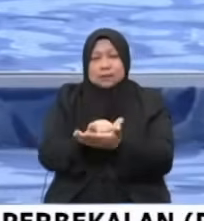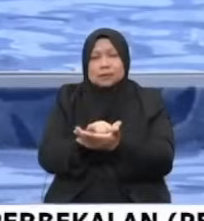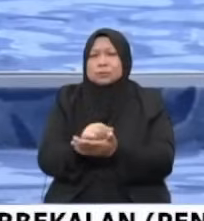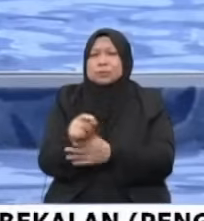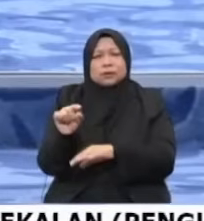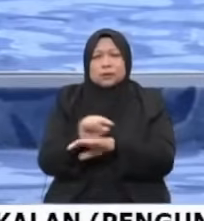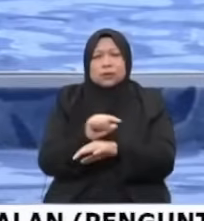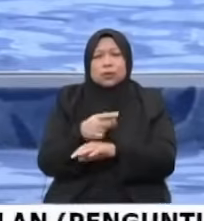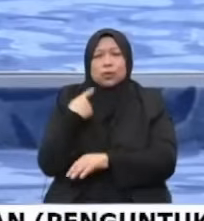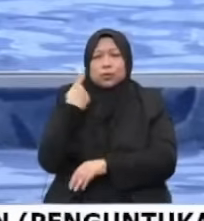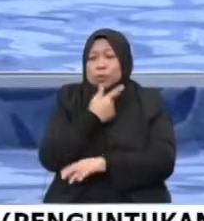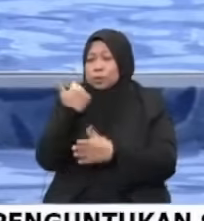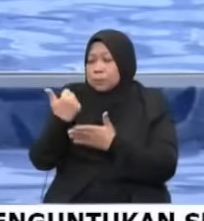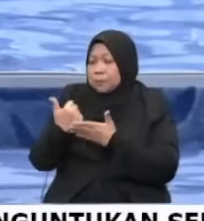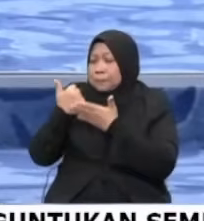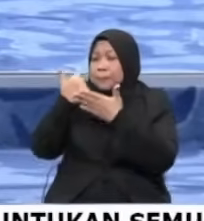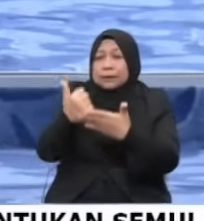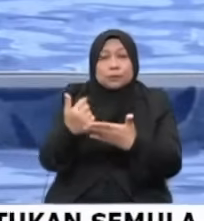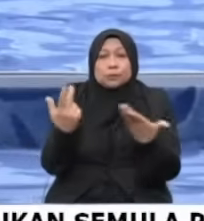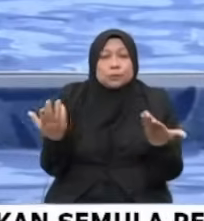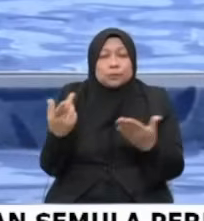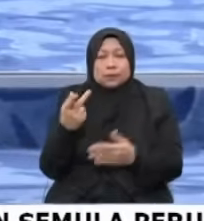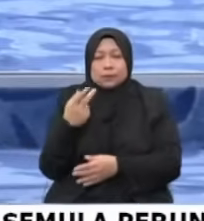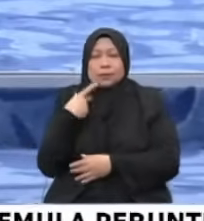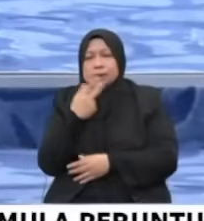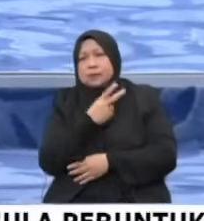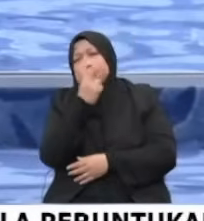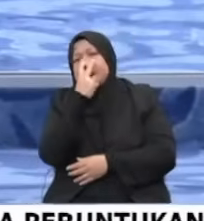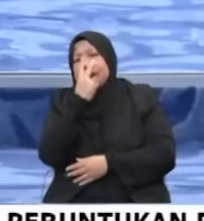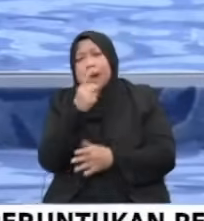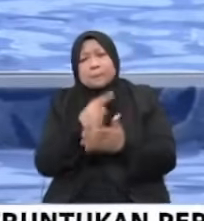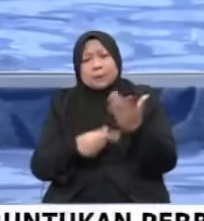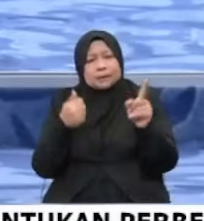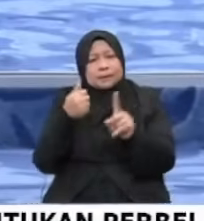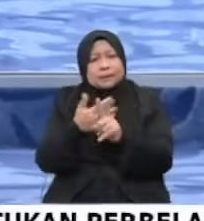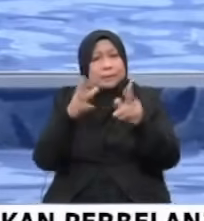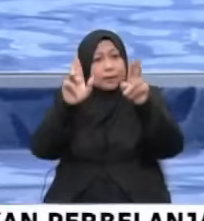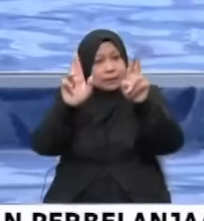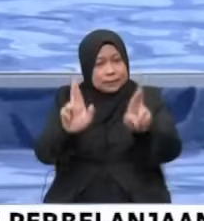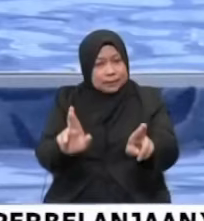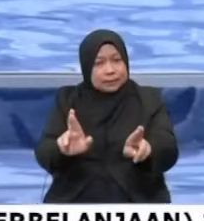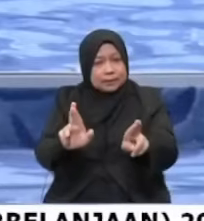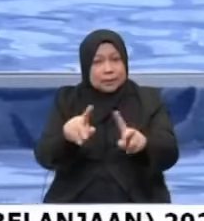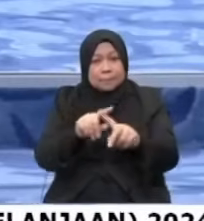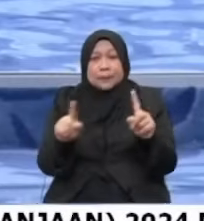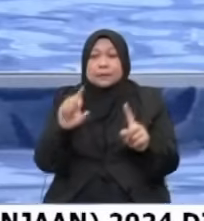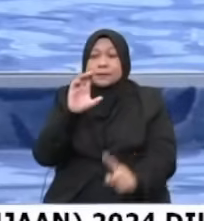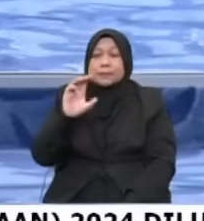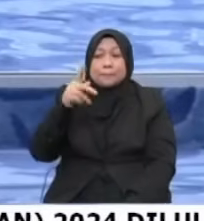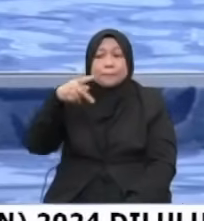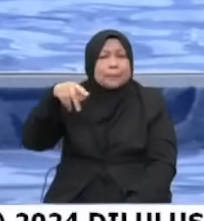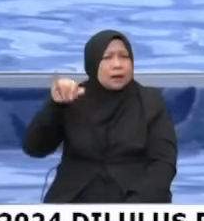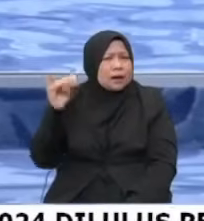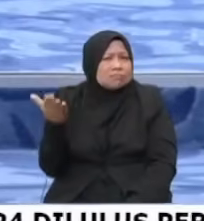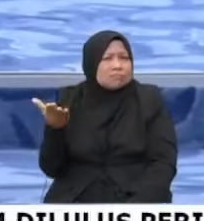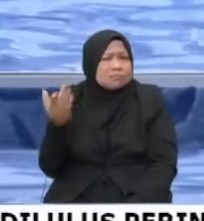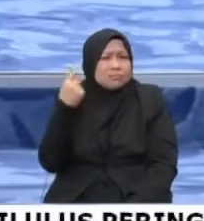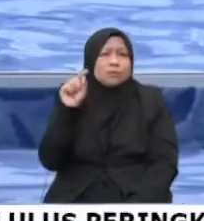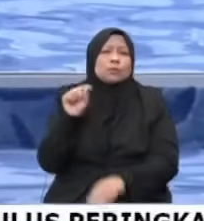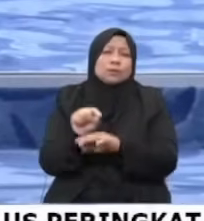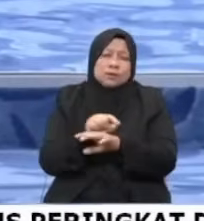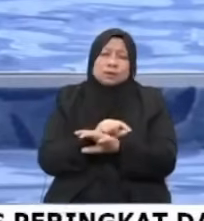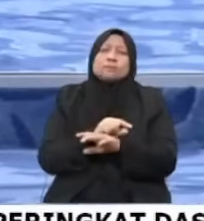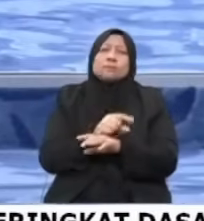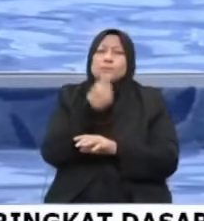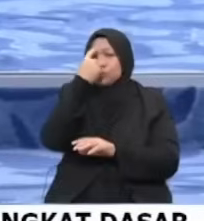digunakan untuk membantu kita melihat kesan kepada rakyat tetapi CPI digunakan kerana ini masih